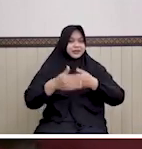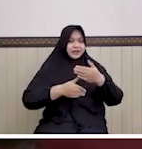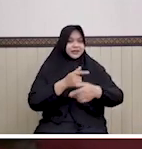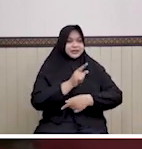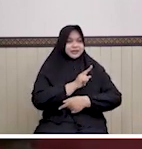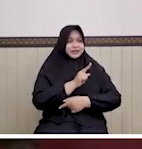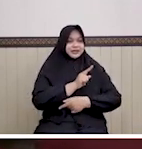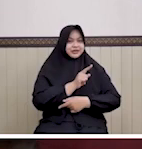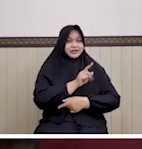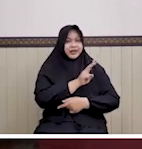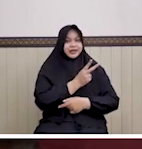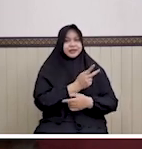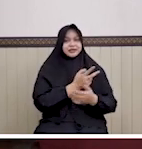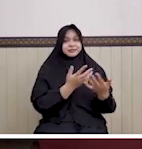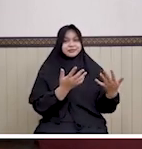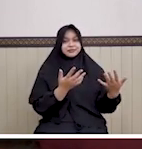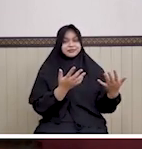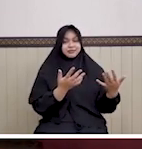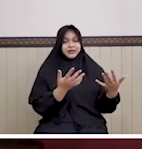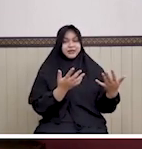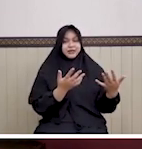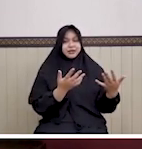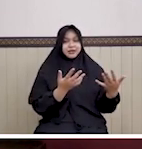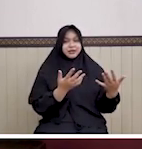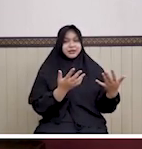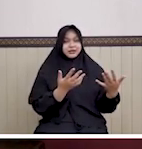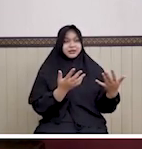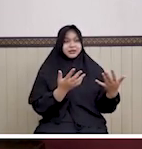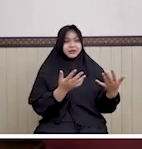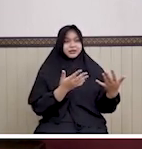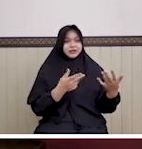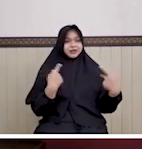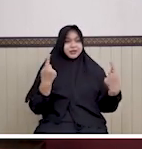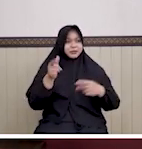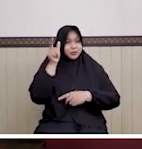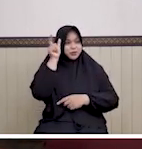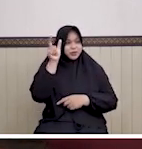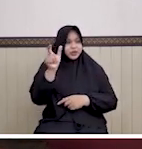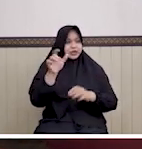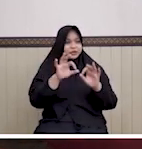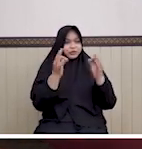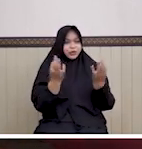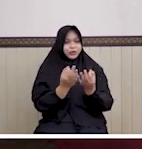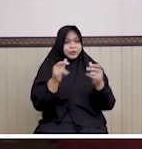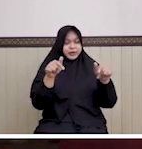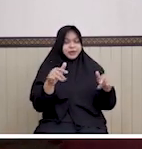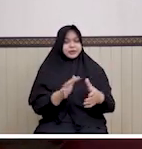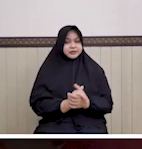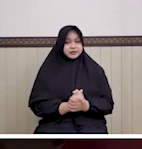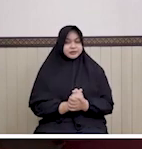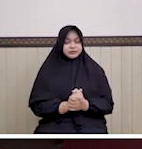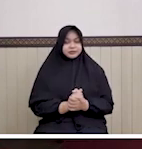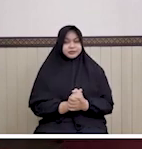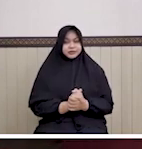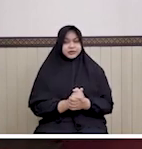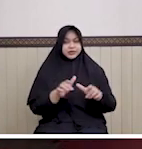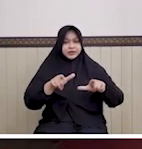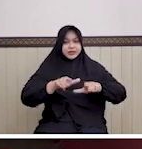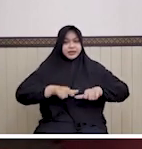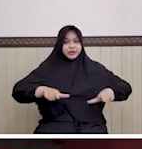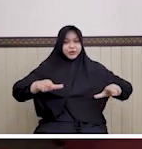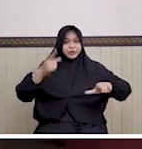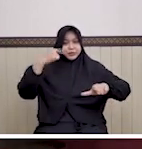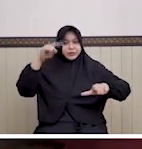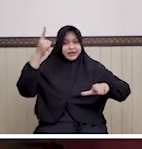ada dua hal yang kalau bisa kami usulkan di dalam forum ini di lingkup